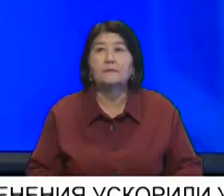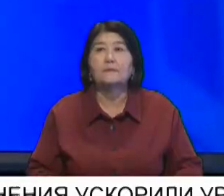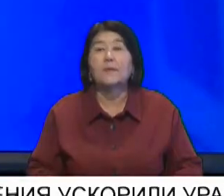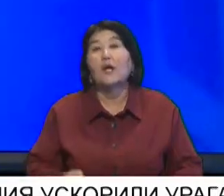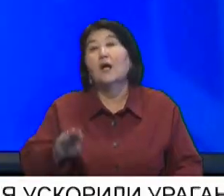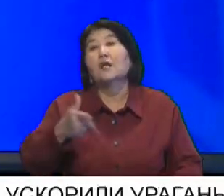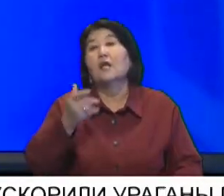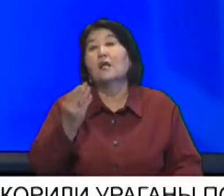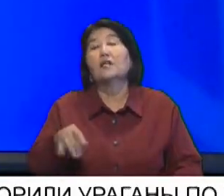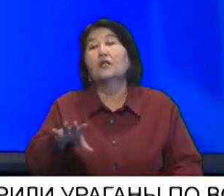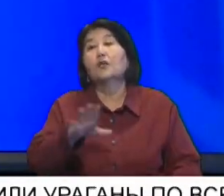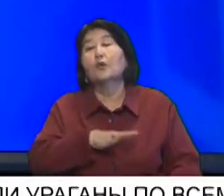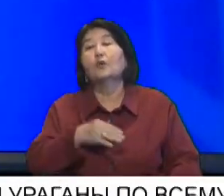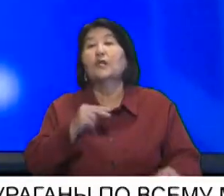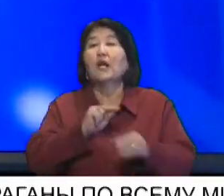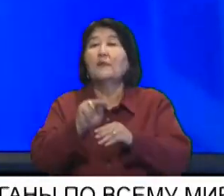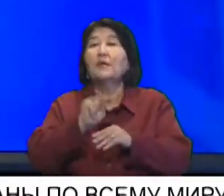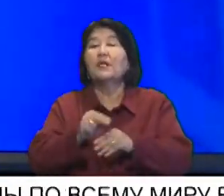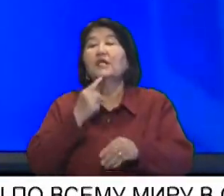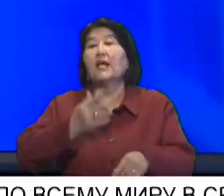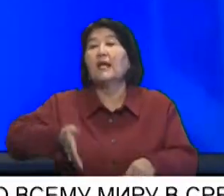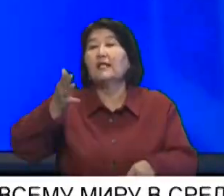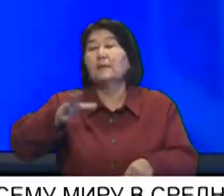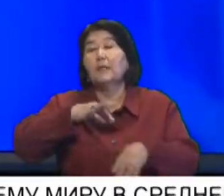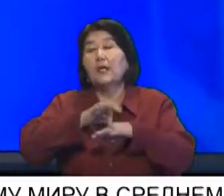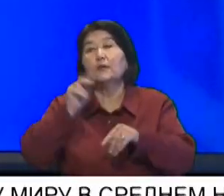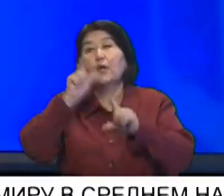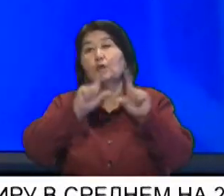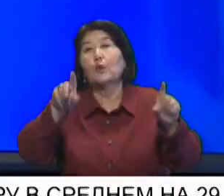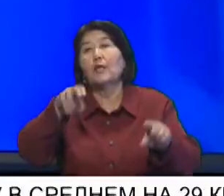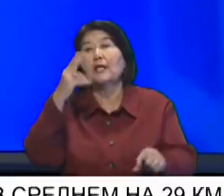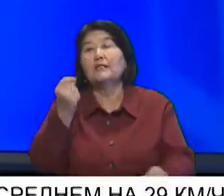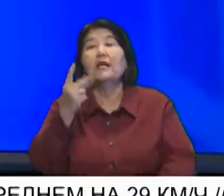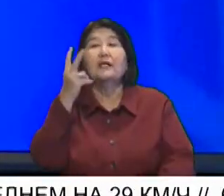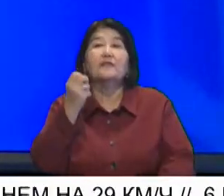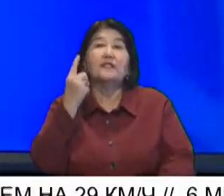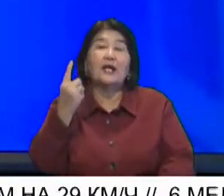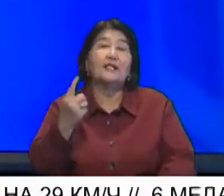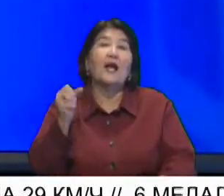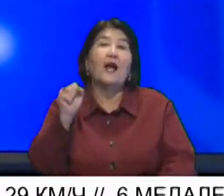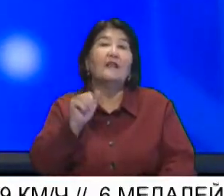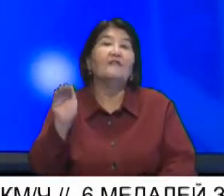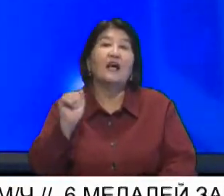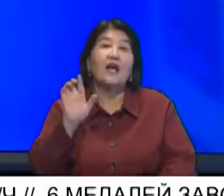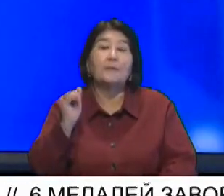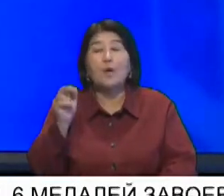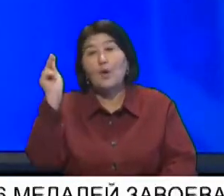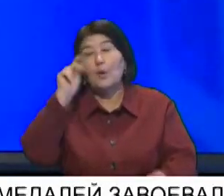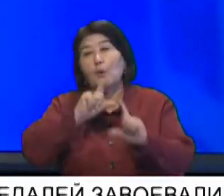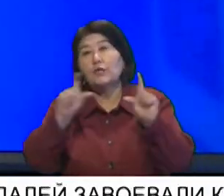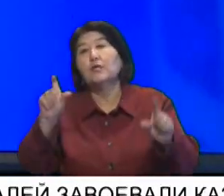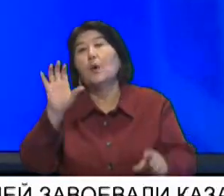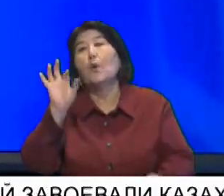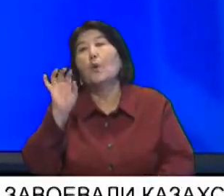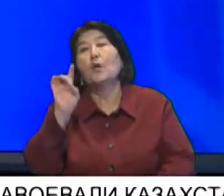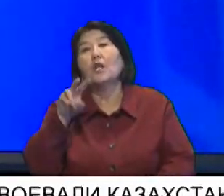в жалагаш ском районе прошёл методический семинар который был организован школой лицеем номер 2011 имени Альфа раби и учебным центром рли